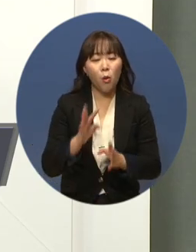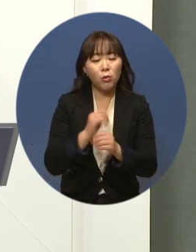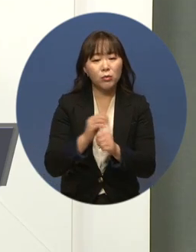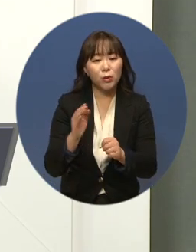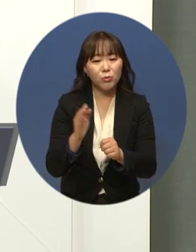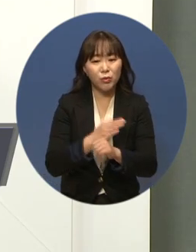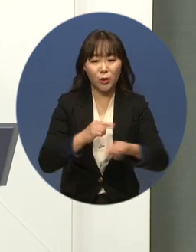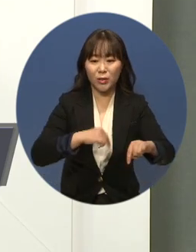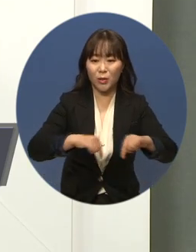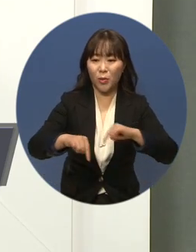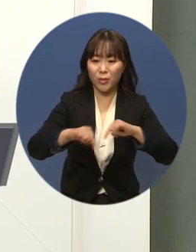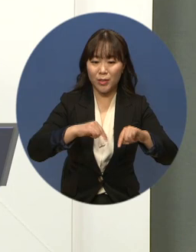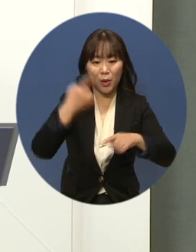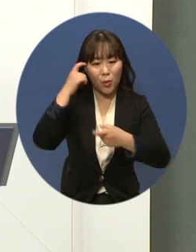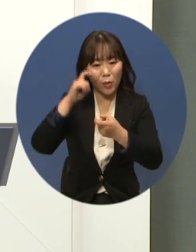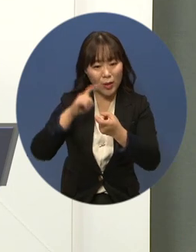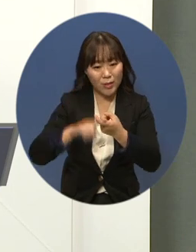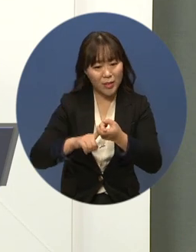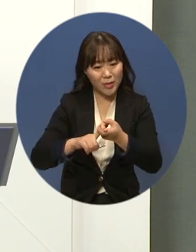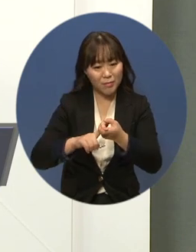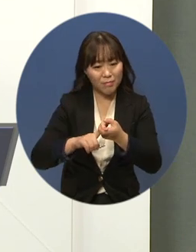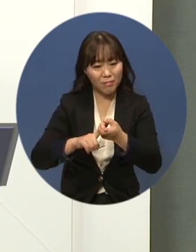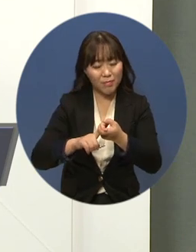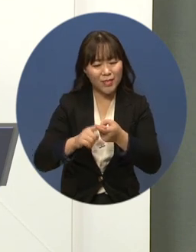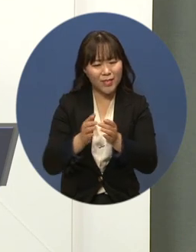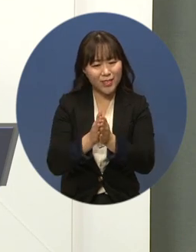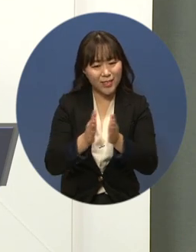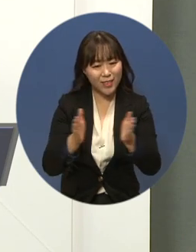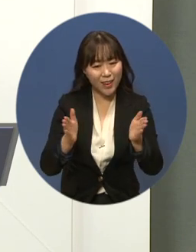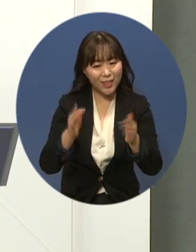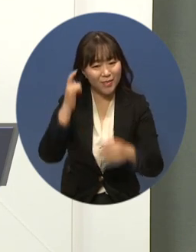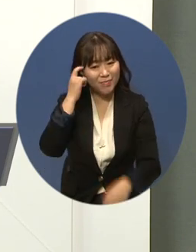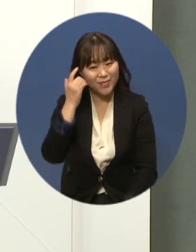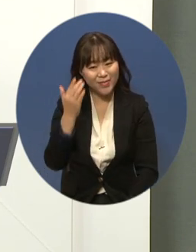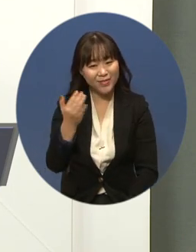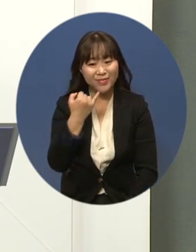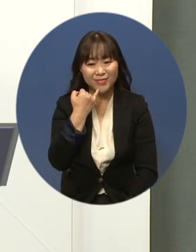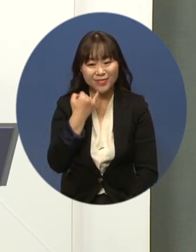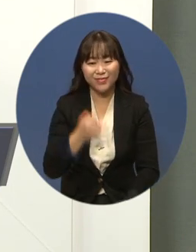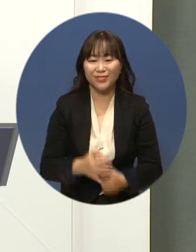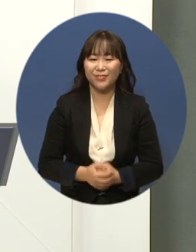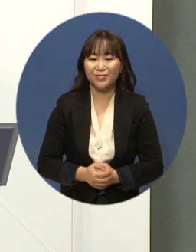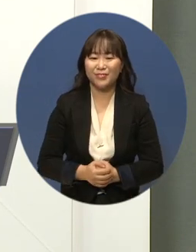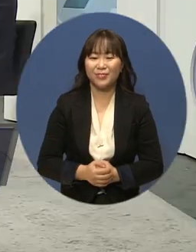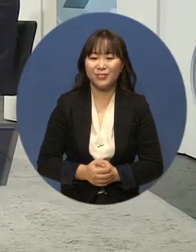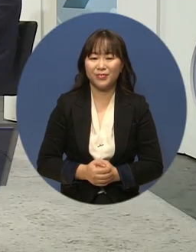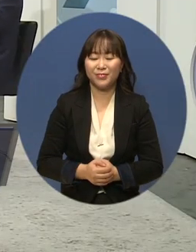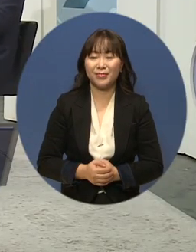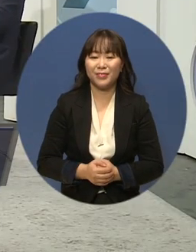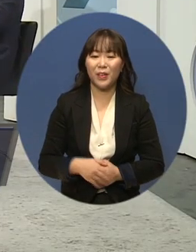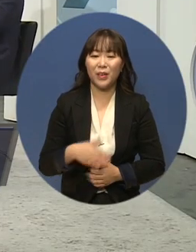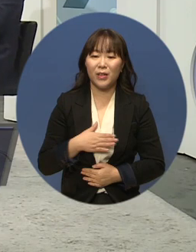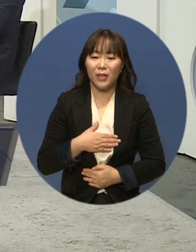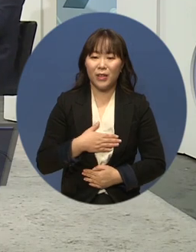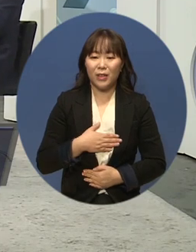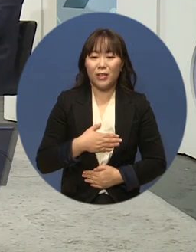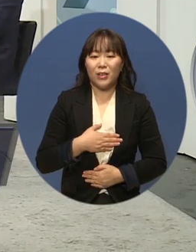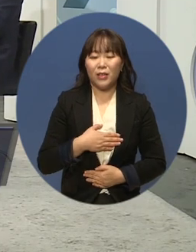언제부터 이 정치에 관심을 가졌습니까라고 물으면 될까요? 예. 뭐 저는